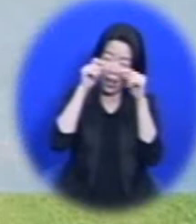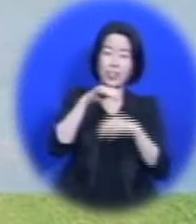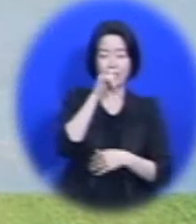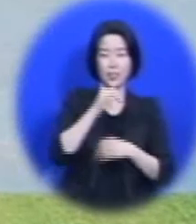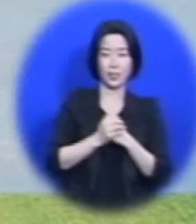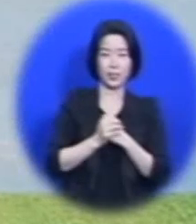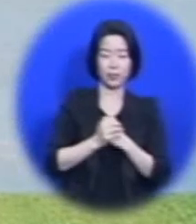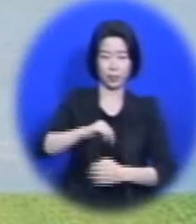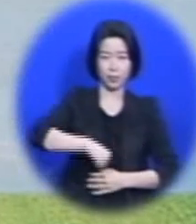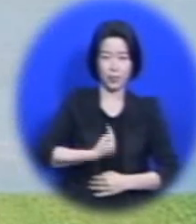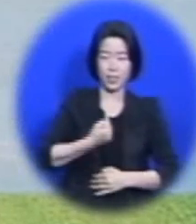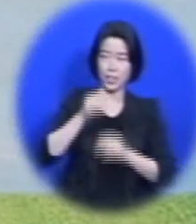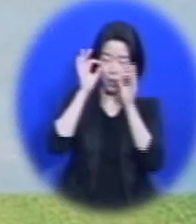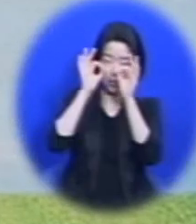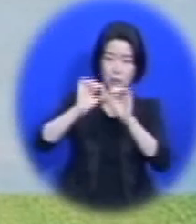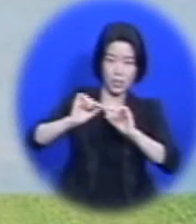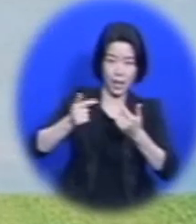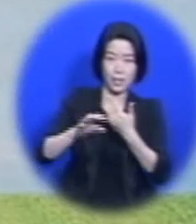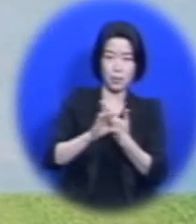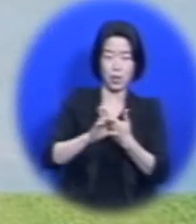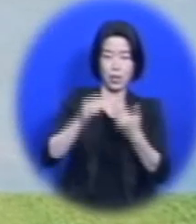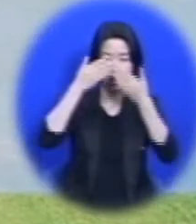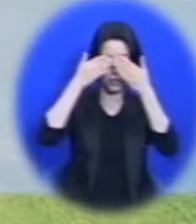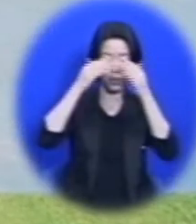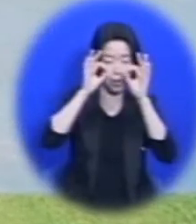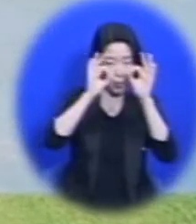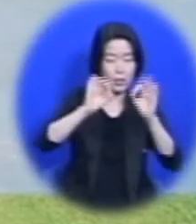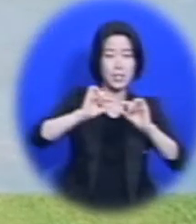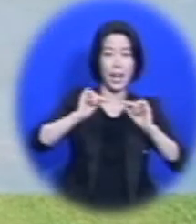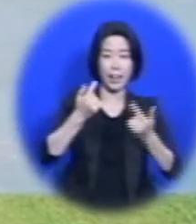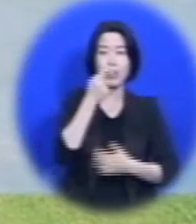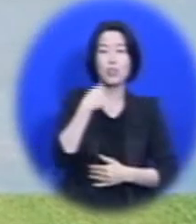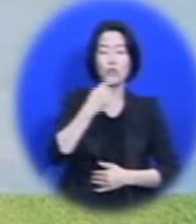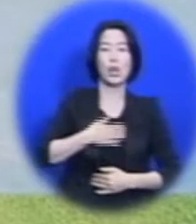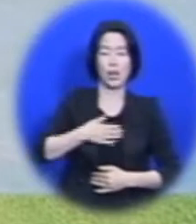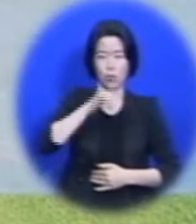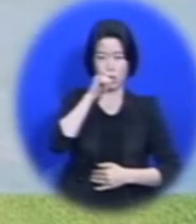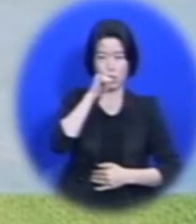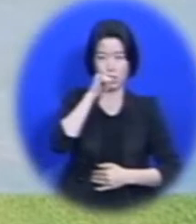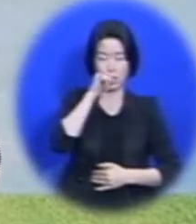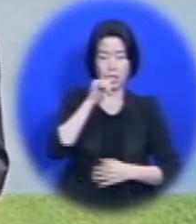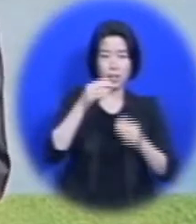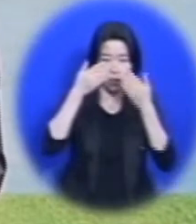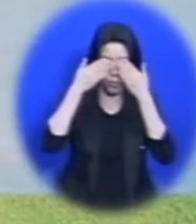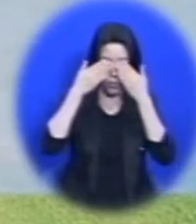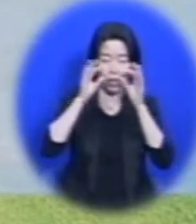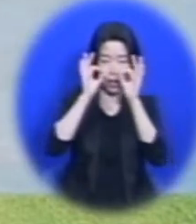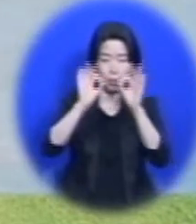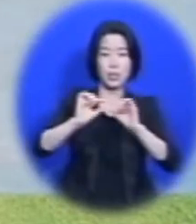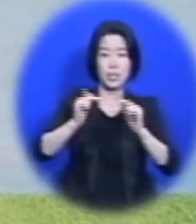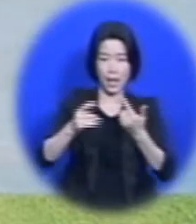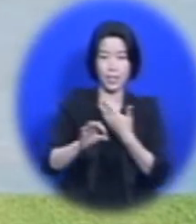네. 자기만 안 보면 술래도 안 보는 줄로 생각하고 있더랍니다. 술래가 보이지 않으면